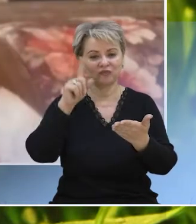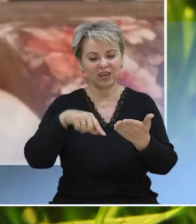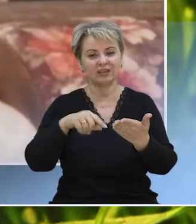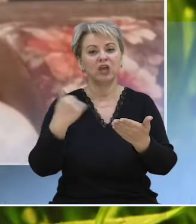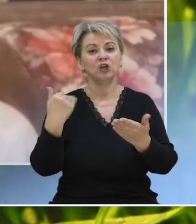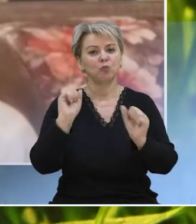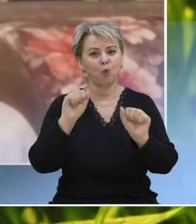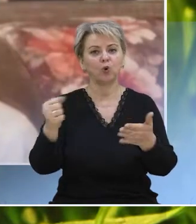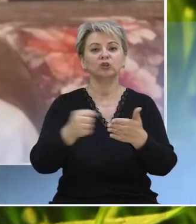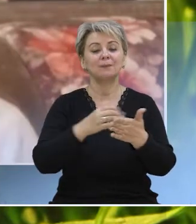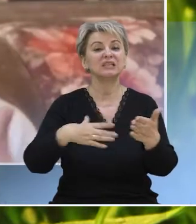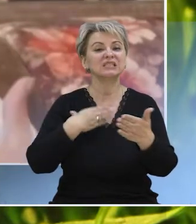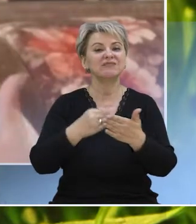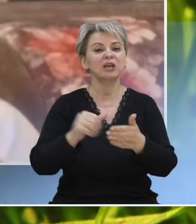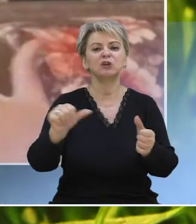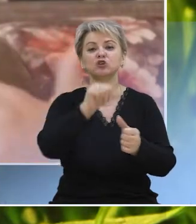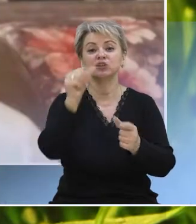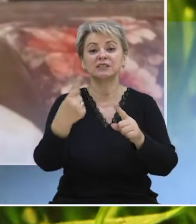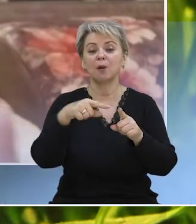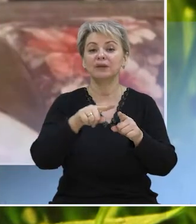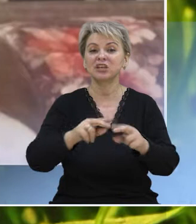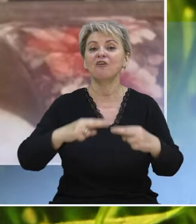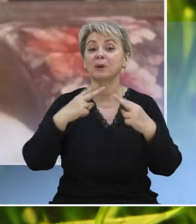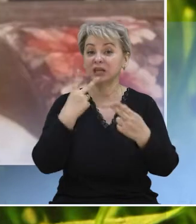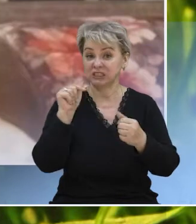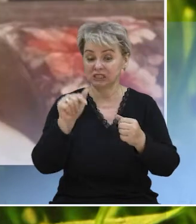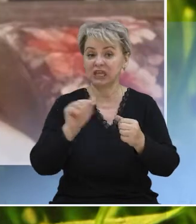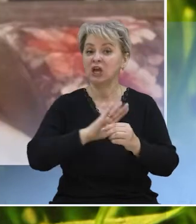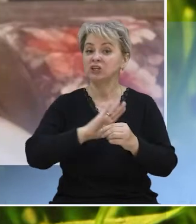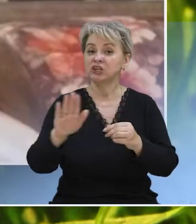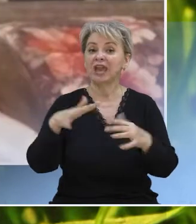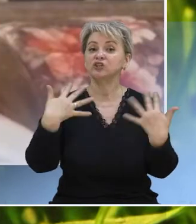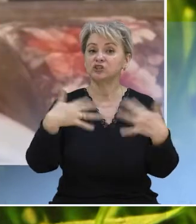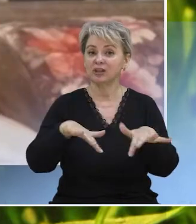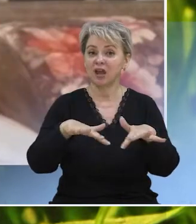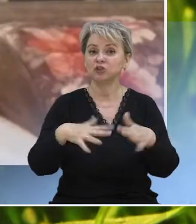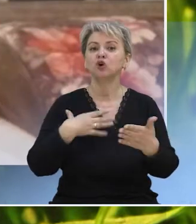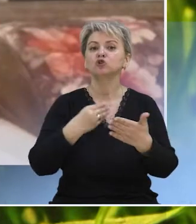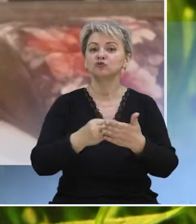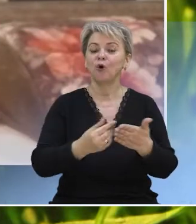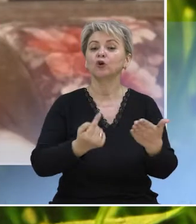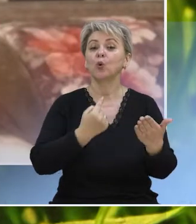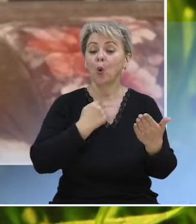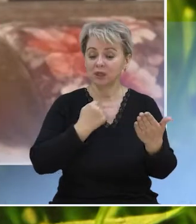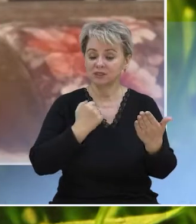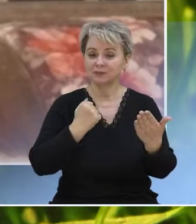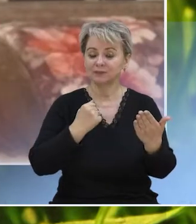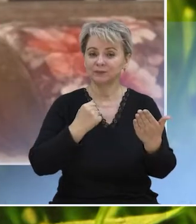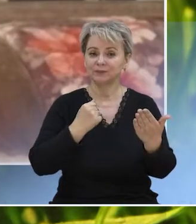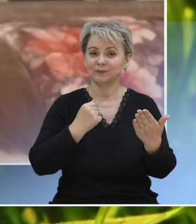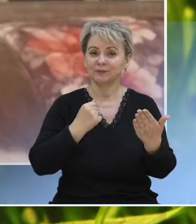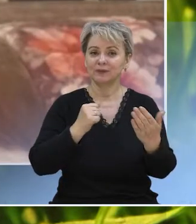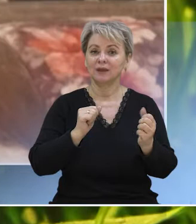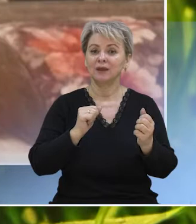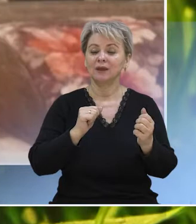настойчиво, убедительно и могут добиваться своего часами, и при этом, обратите внимание, они не теряют свой